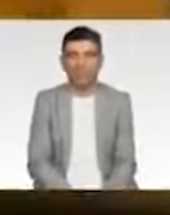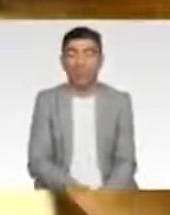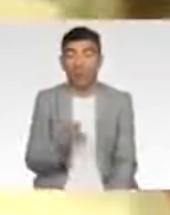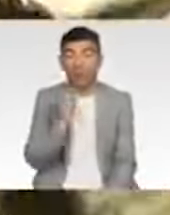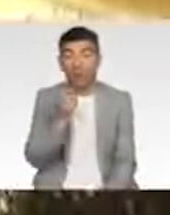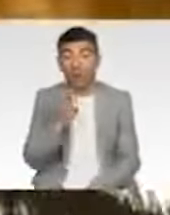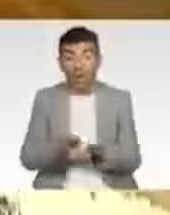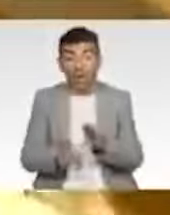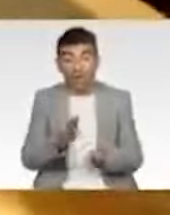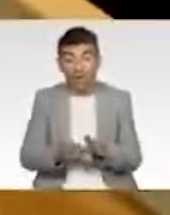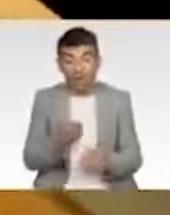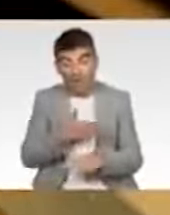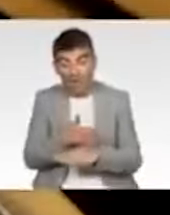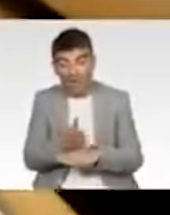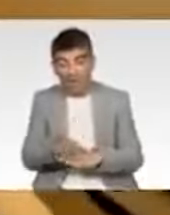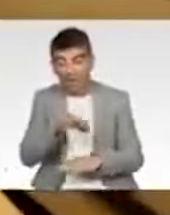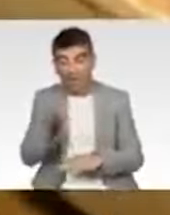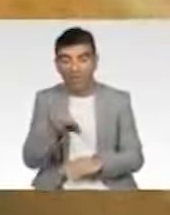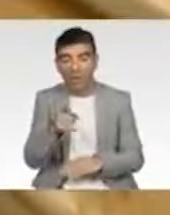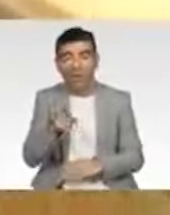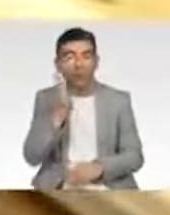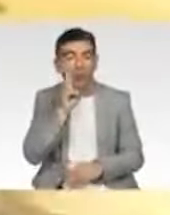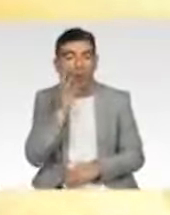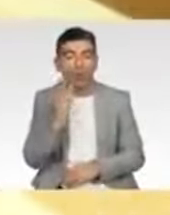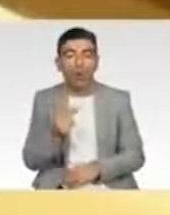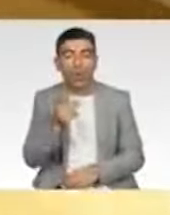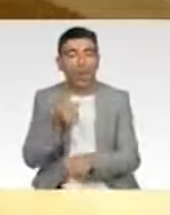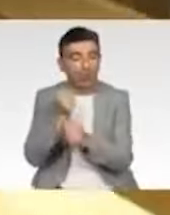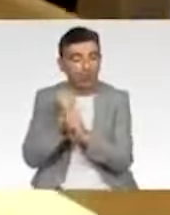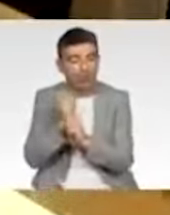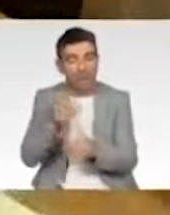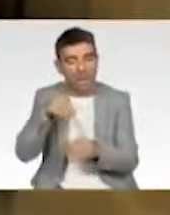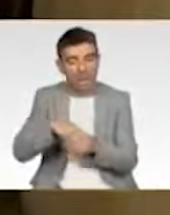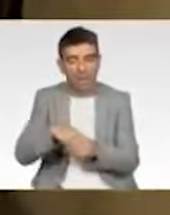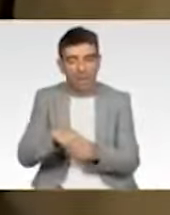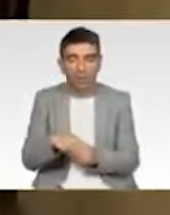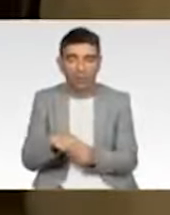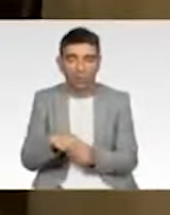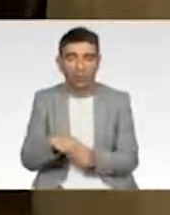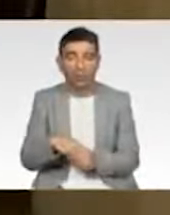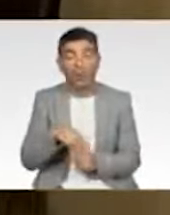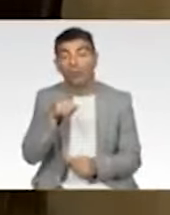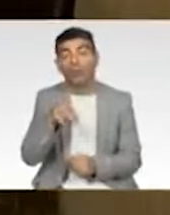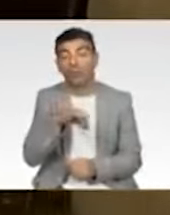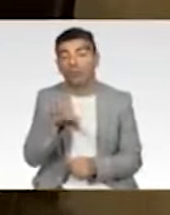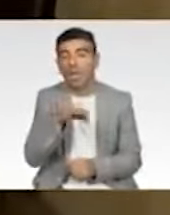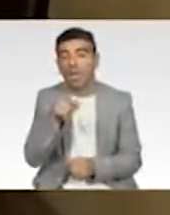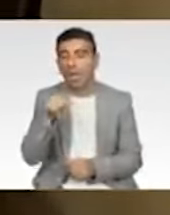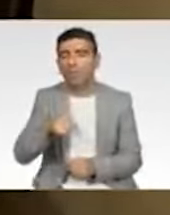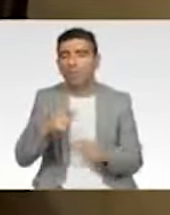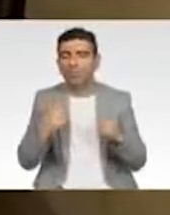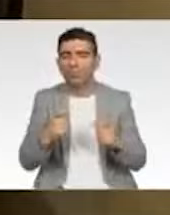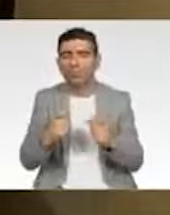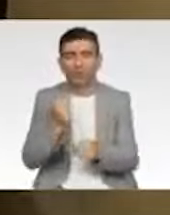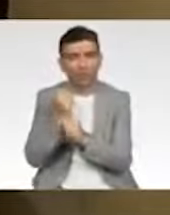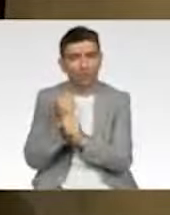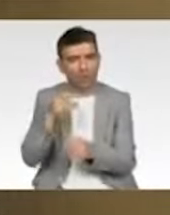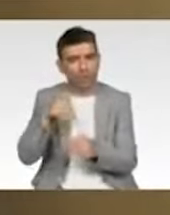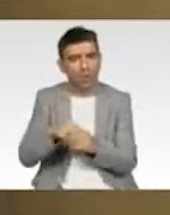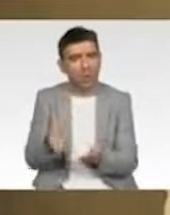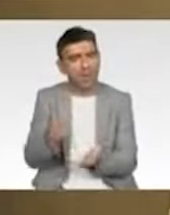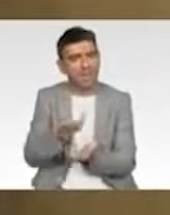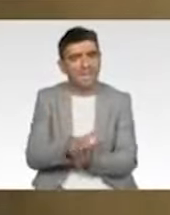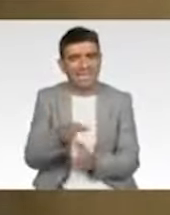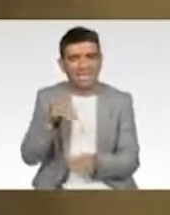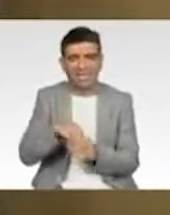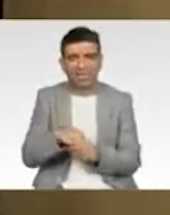Zorlu aşamalardan geçen çay son olarak çuvallara dolduruluyor. Ayrılan çaylar burada çuvallanıyor, paketlenmek